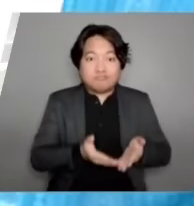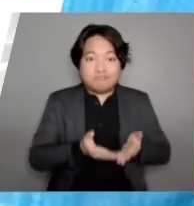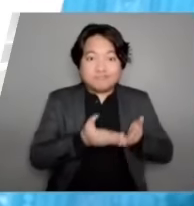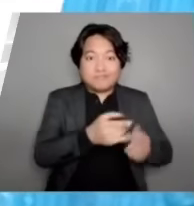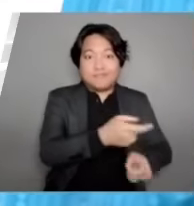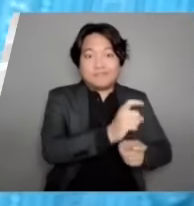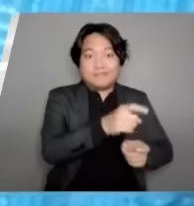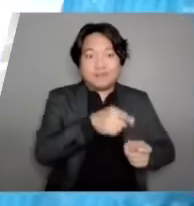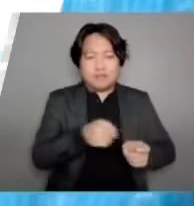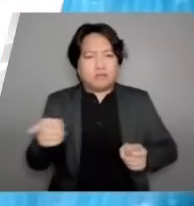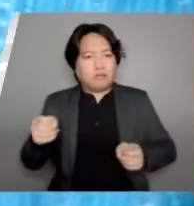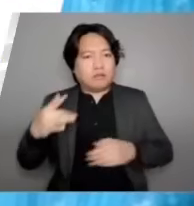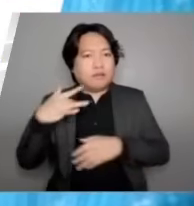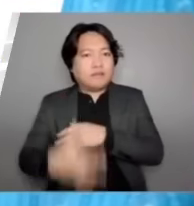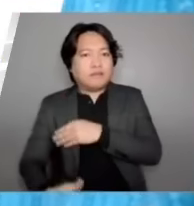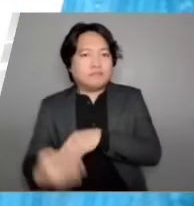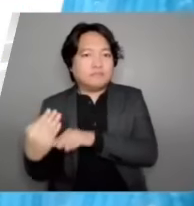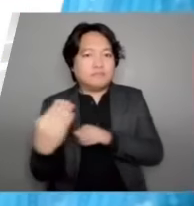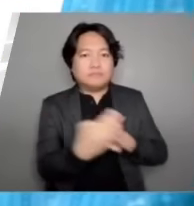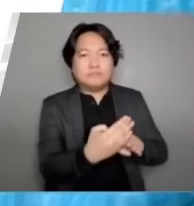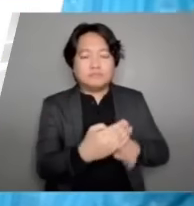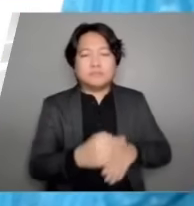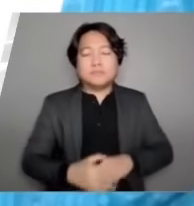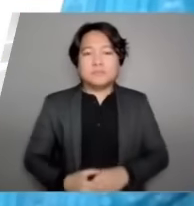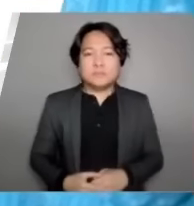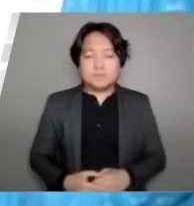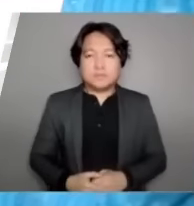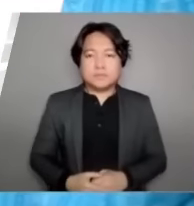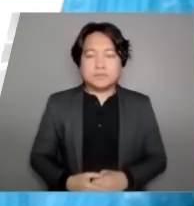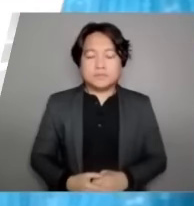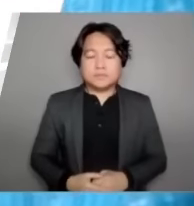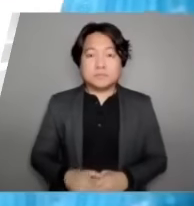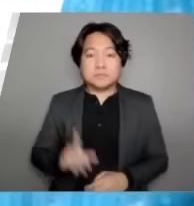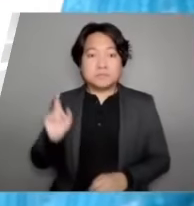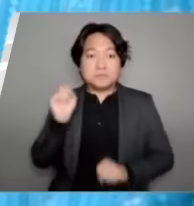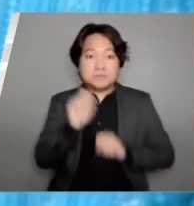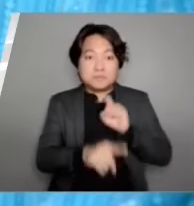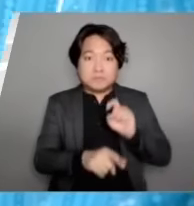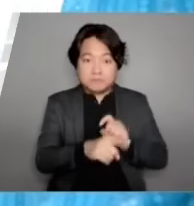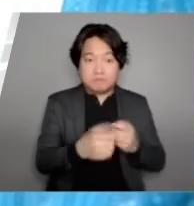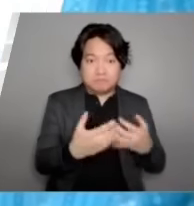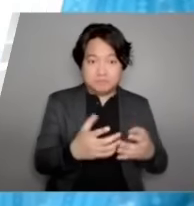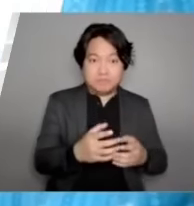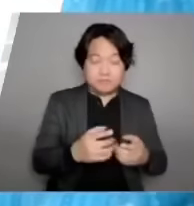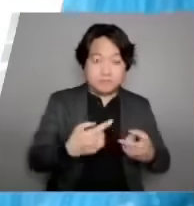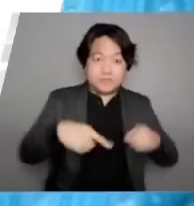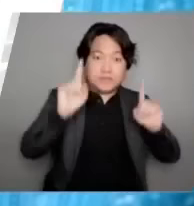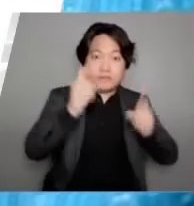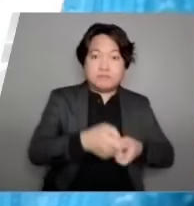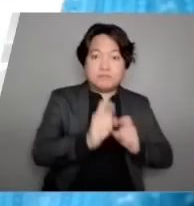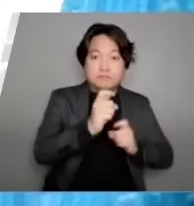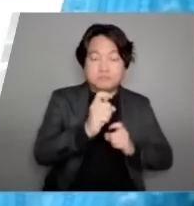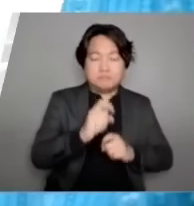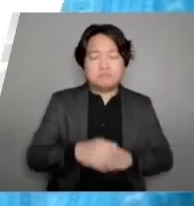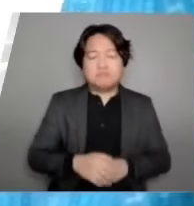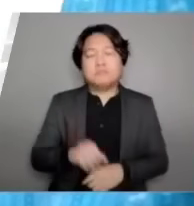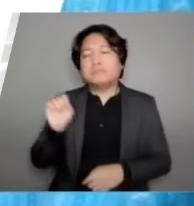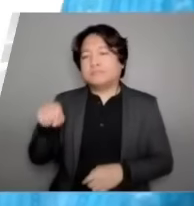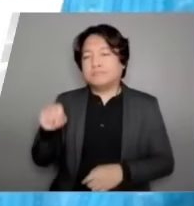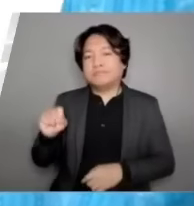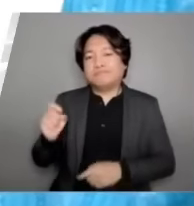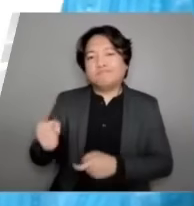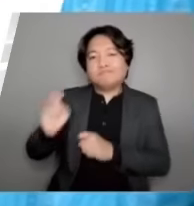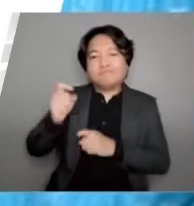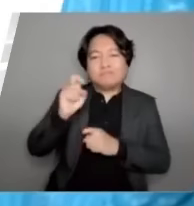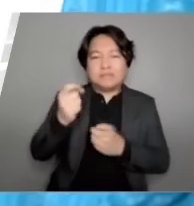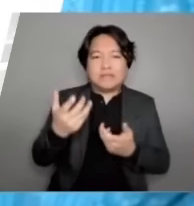ilaw. Pero naka-ano naman po kayo, nakapangisda po kayo? Nakapangisda naman kami. Doon sa malapit sa kalpulo